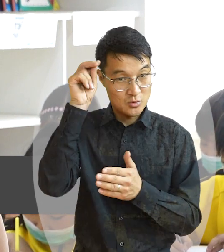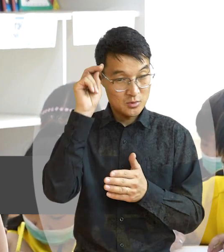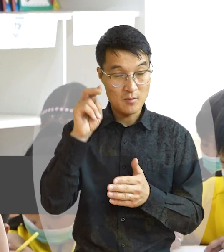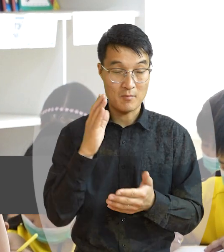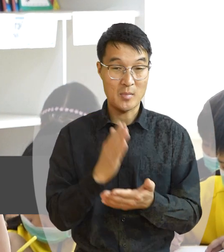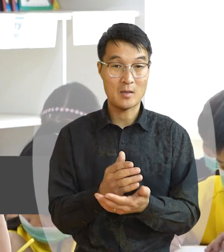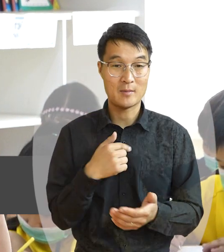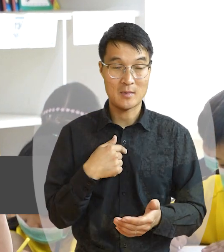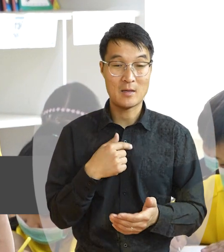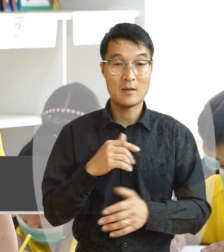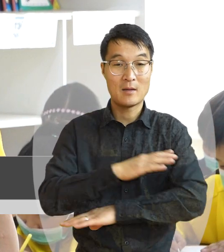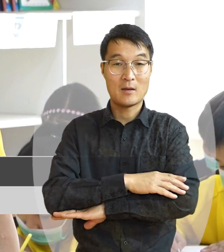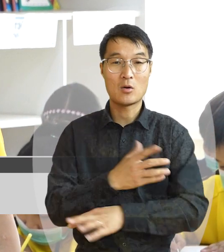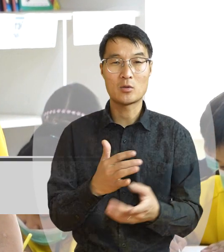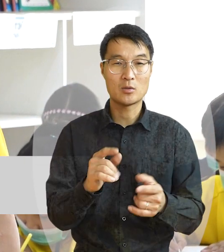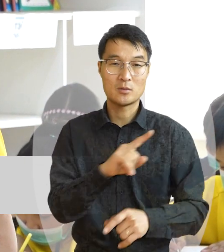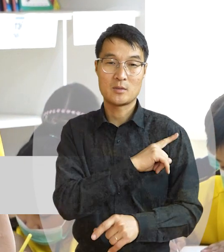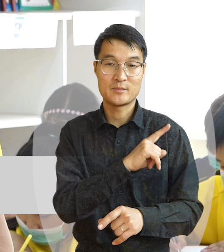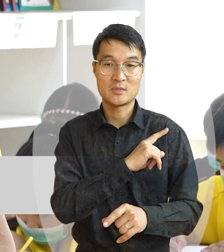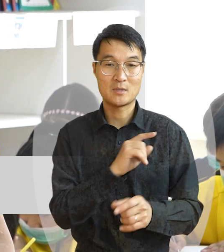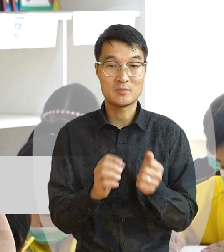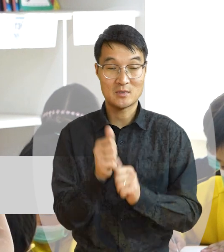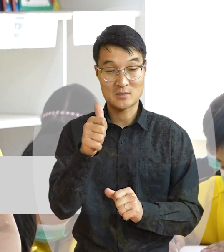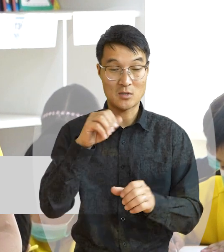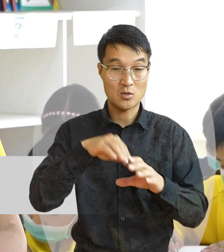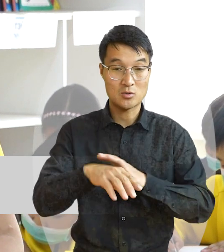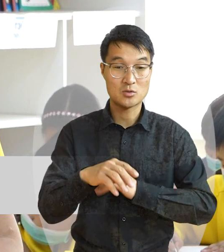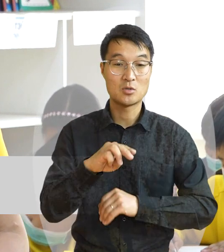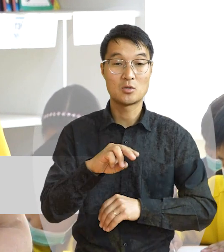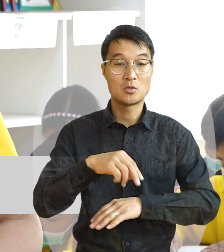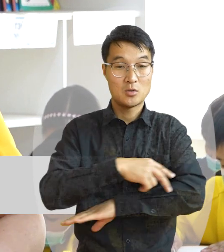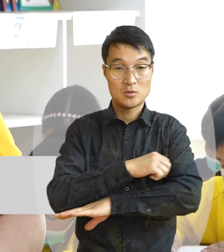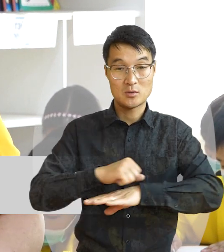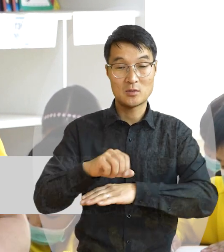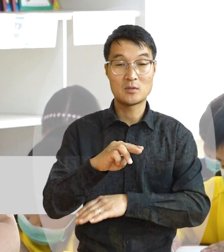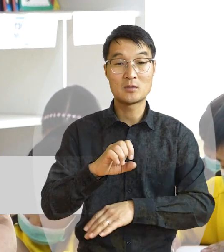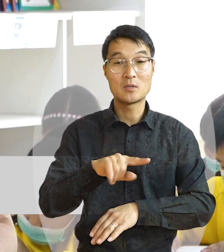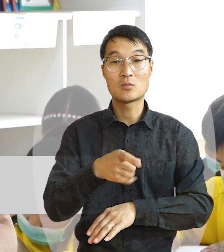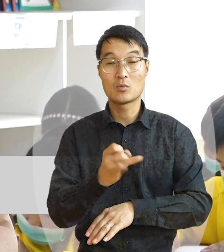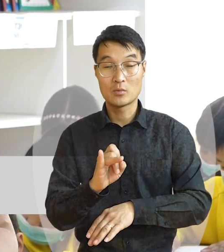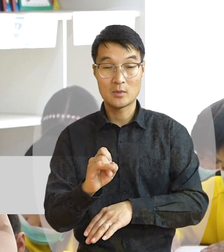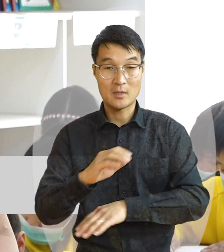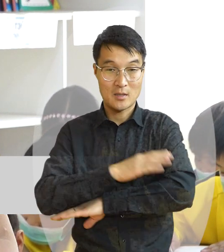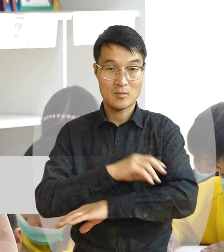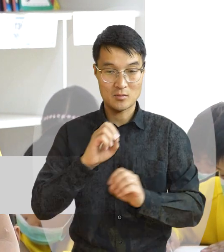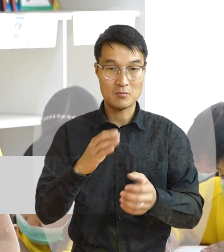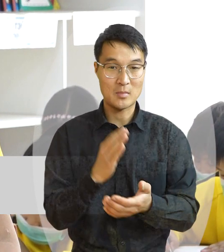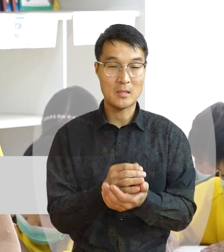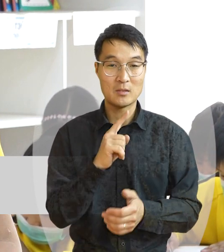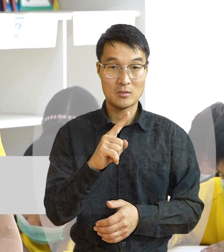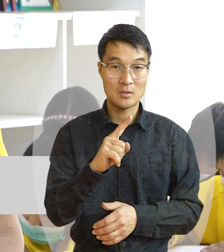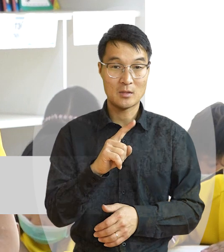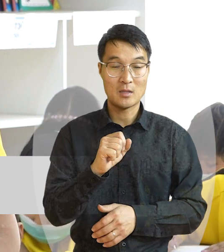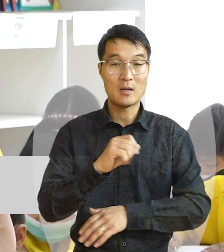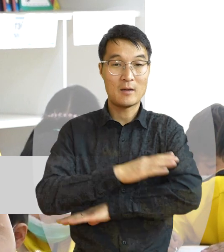ажиллагаануудыг зохион байгуулан ажиллаж ирсэн. За, энэ жилийн хичээлийн жилийн онцлог бол одоо өглөөний хөтөлбөрт бас хамрагдсанаара манай анги онцлог